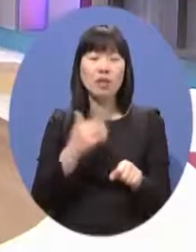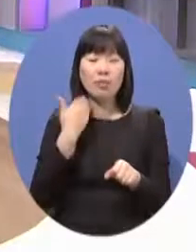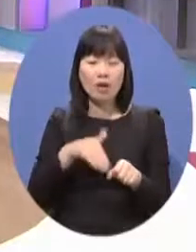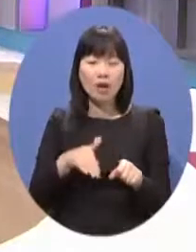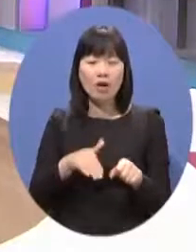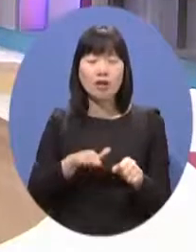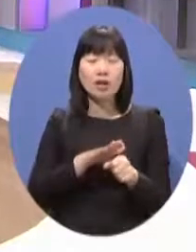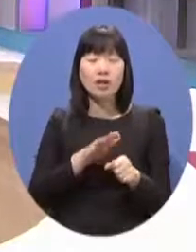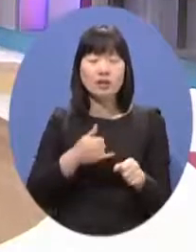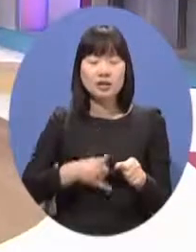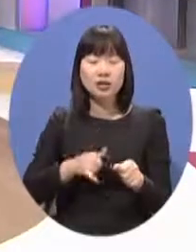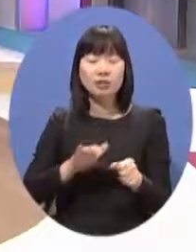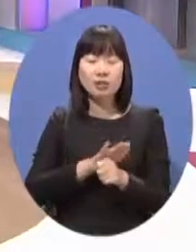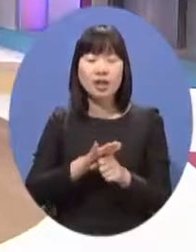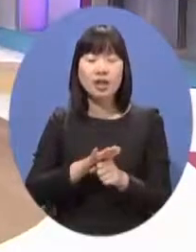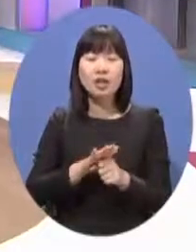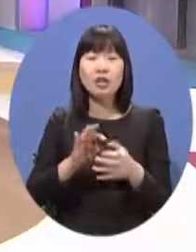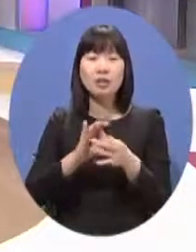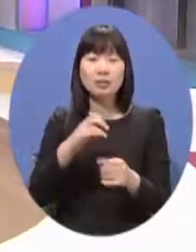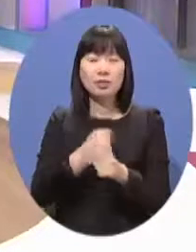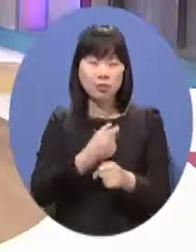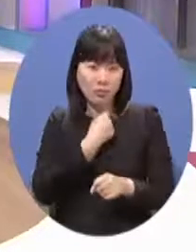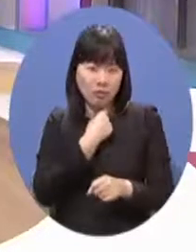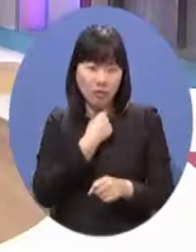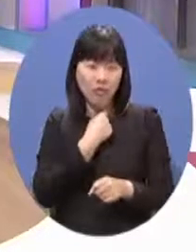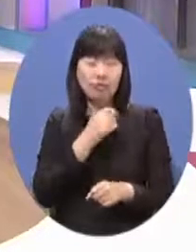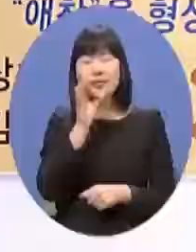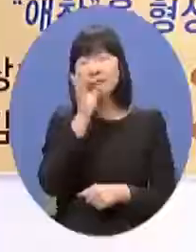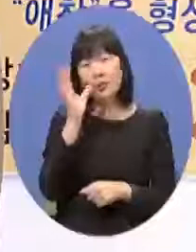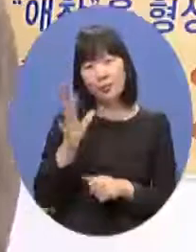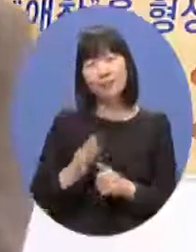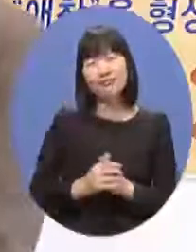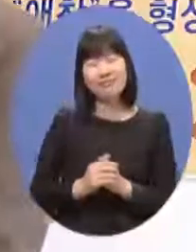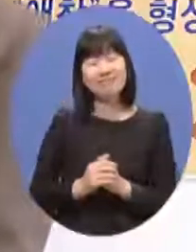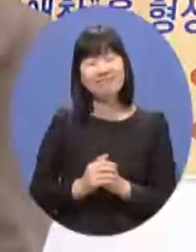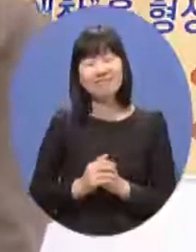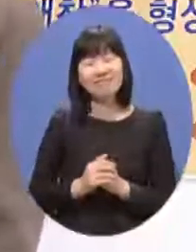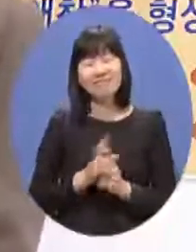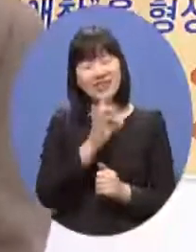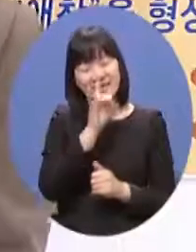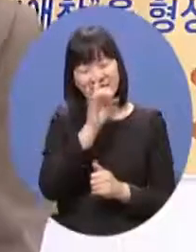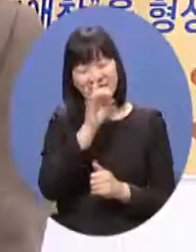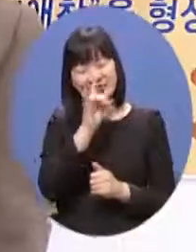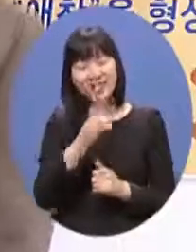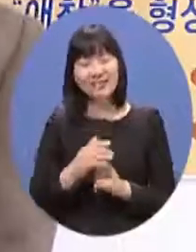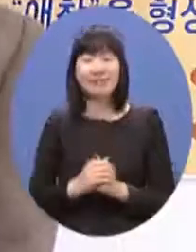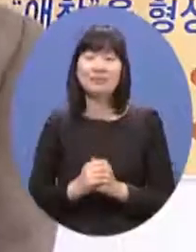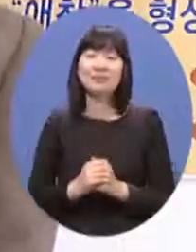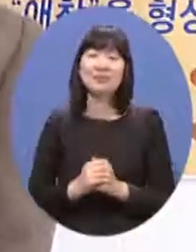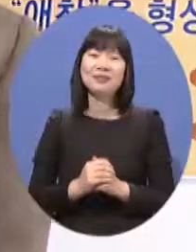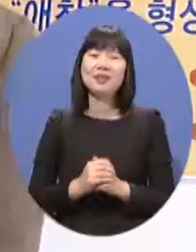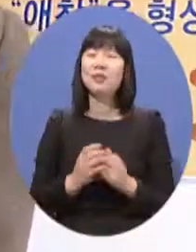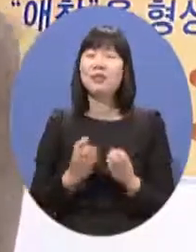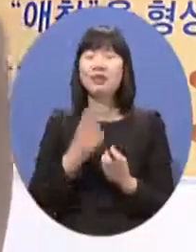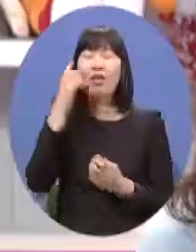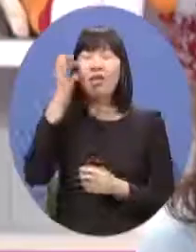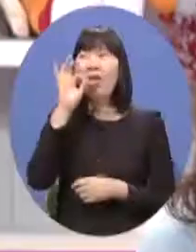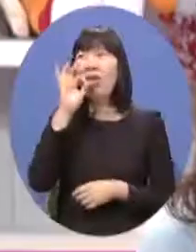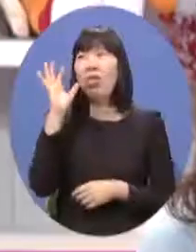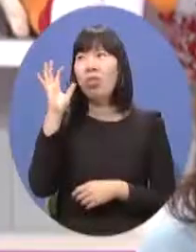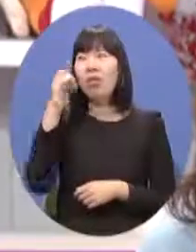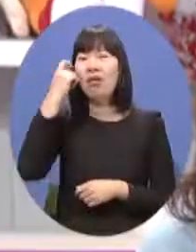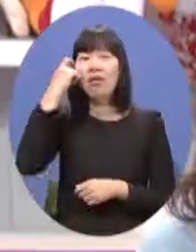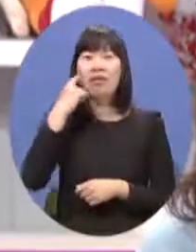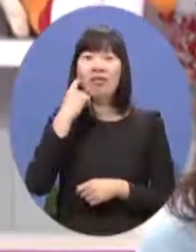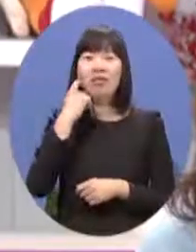불가능입니다. 그래요? 자 이제 어떡하죠? 무슨 말씀을 갑자기 멘붕이었는데요. 네.